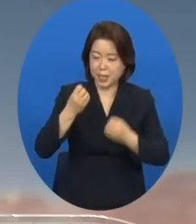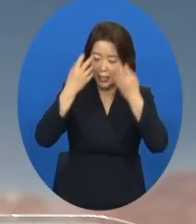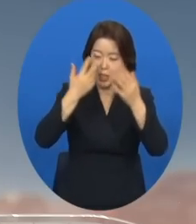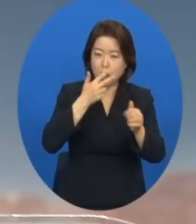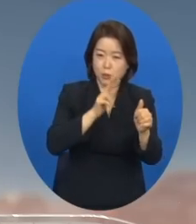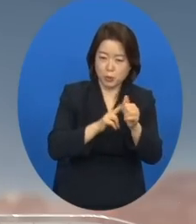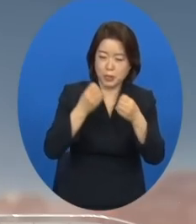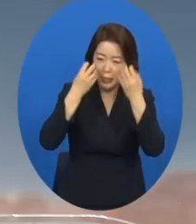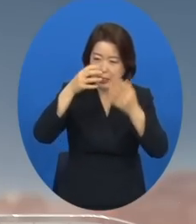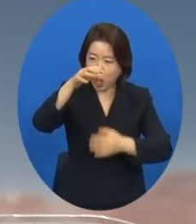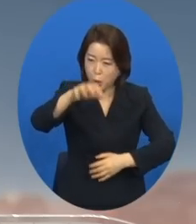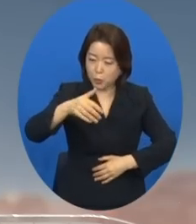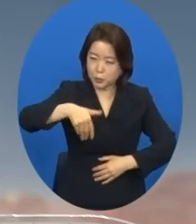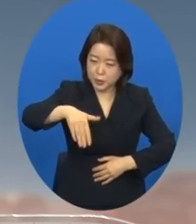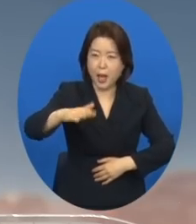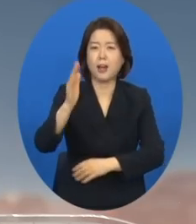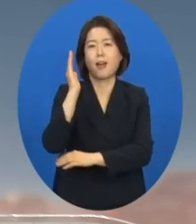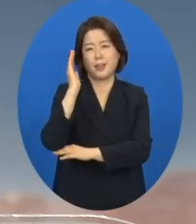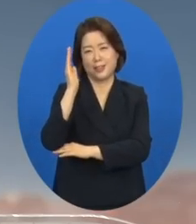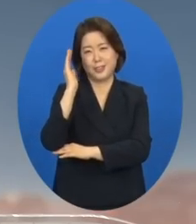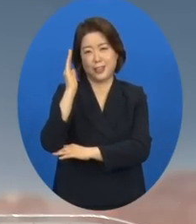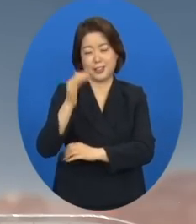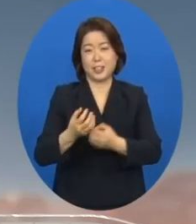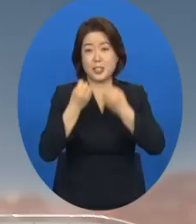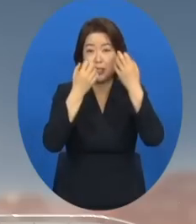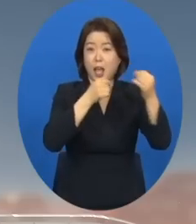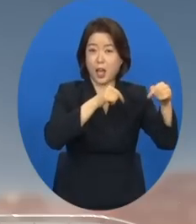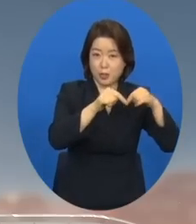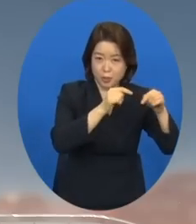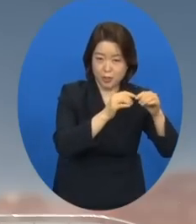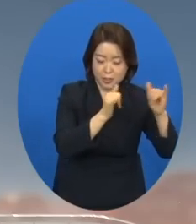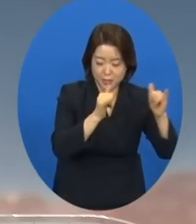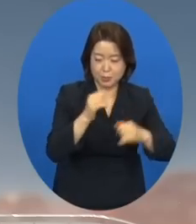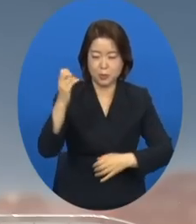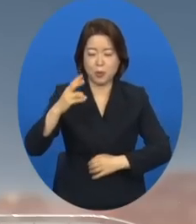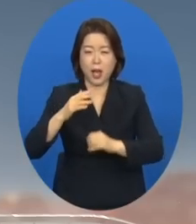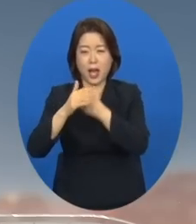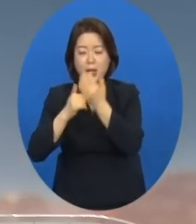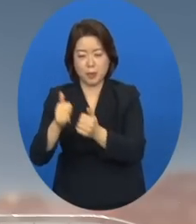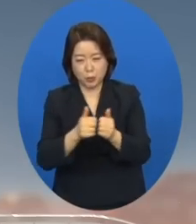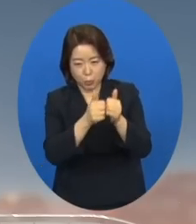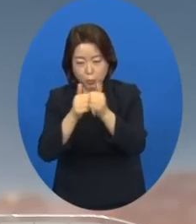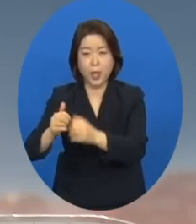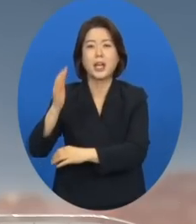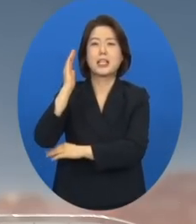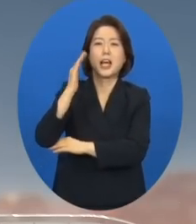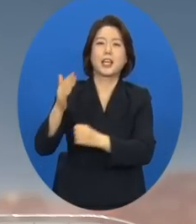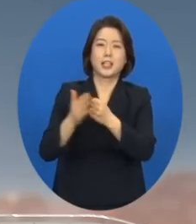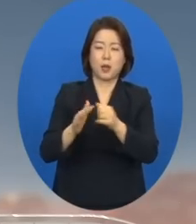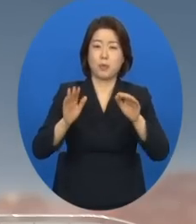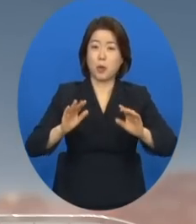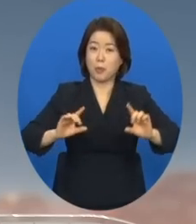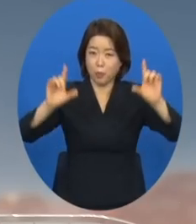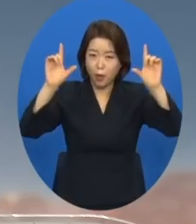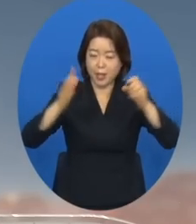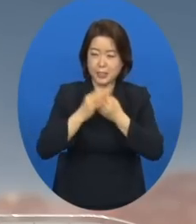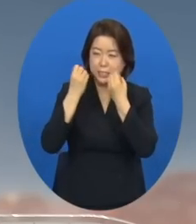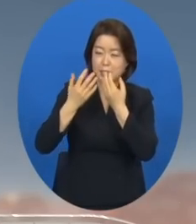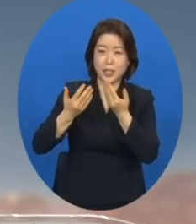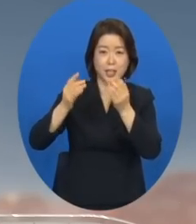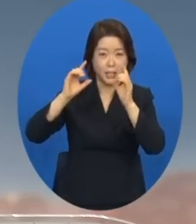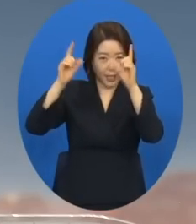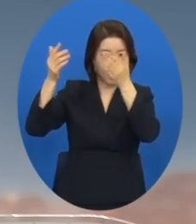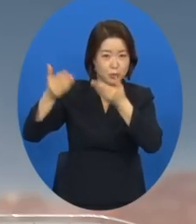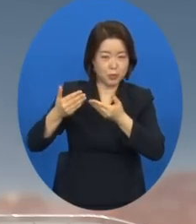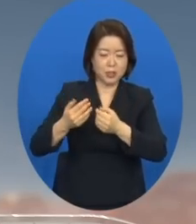나아가는 이야기 새로운 리더십과 또 하나님과 동행하는 이야기이기 때문에 우리 올해 새해 주시는 너무나